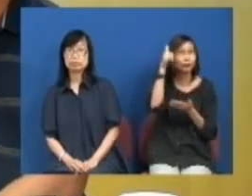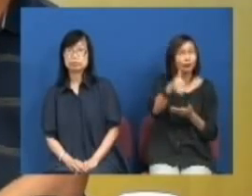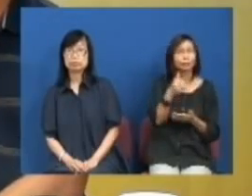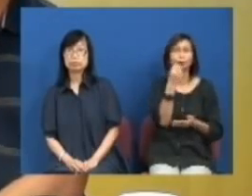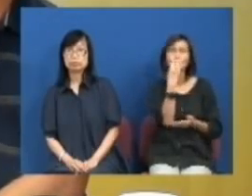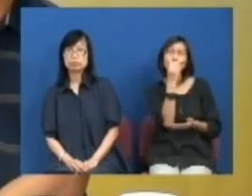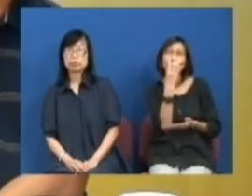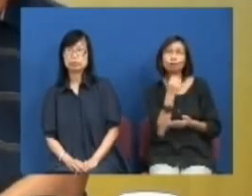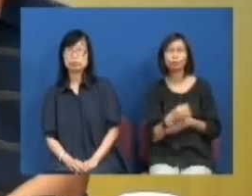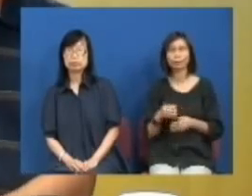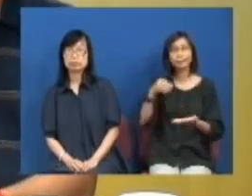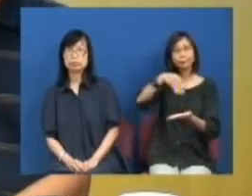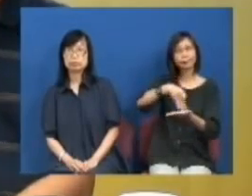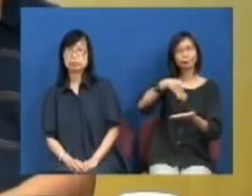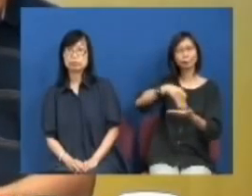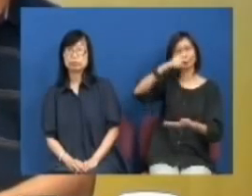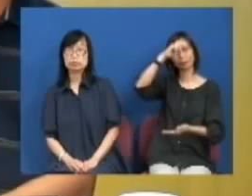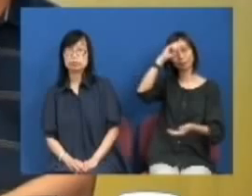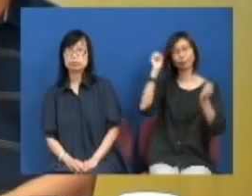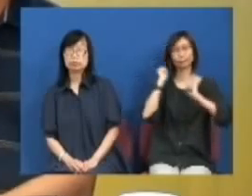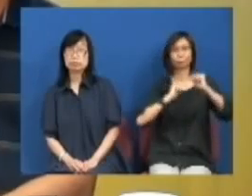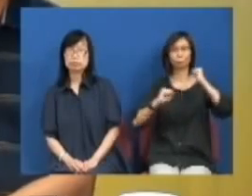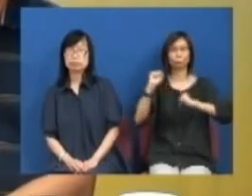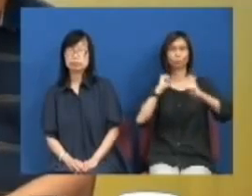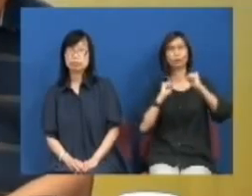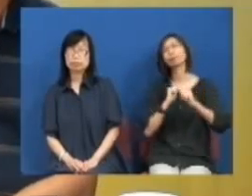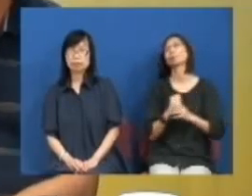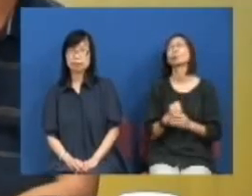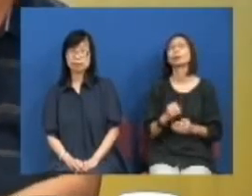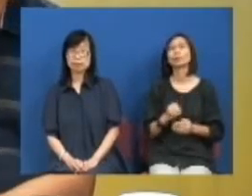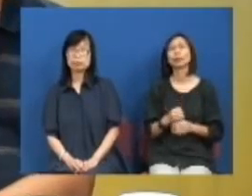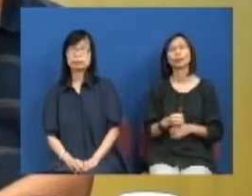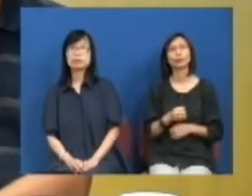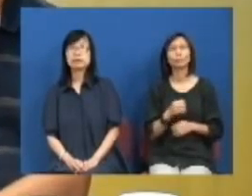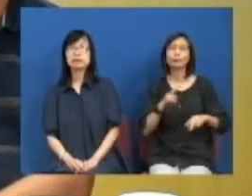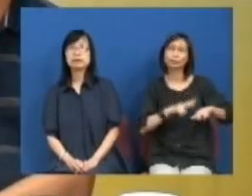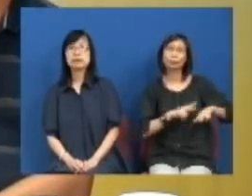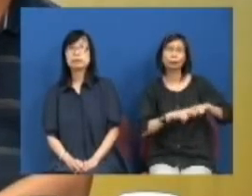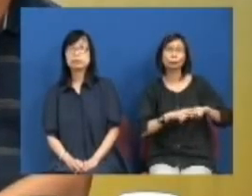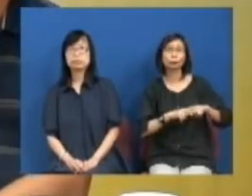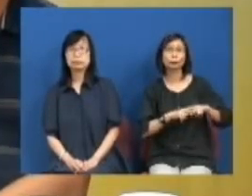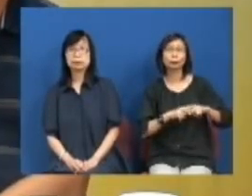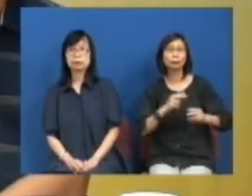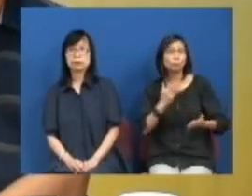悼念活動咧。即一方面就是話令到一些可能對依件事知少少的內地人咧，都能夠有機會咧親